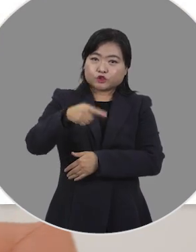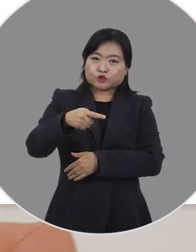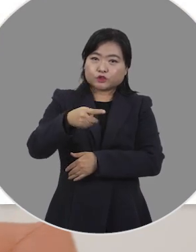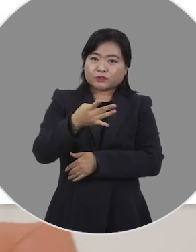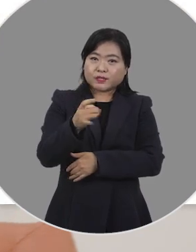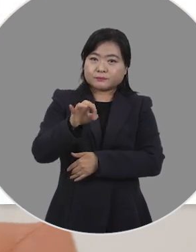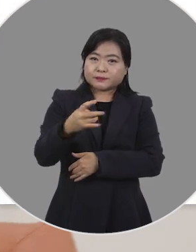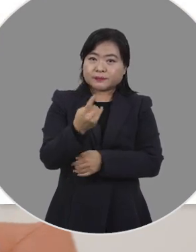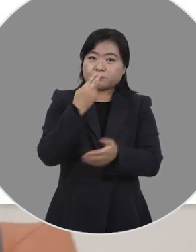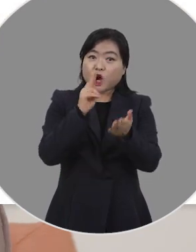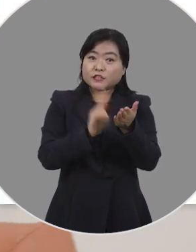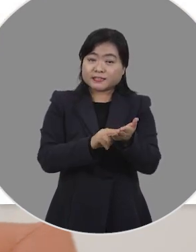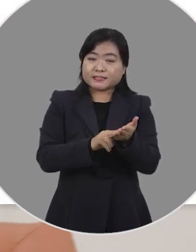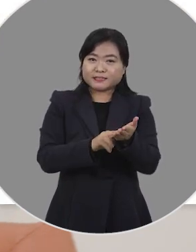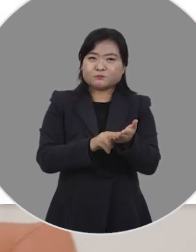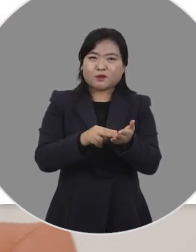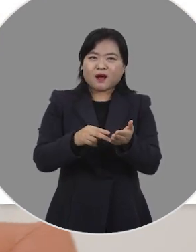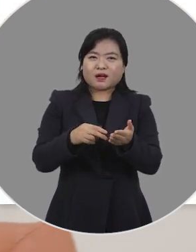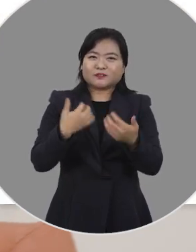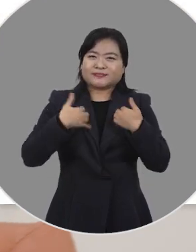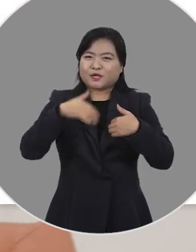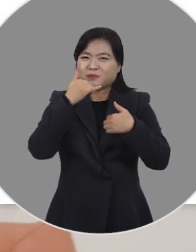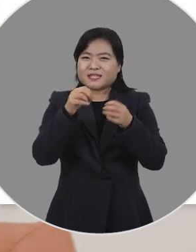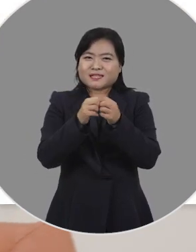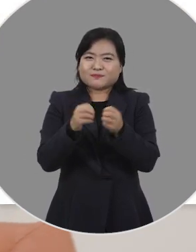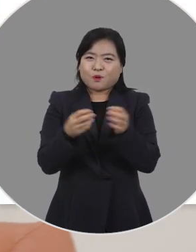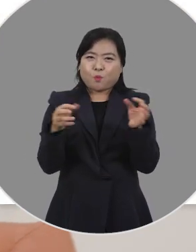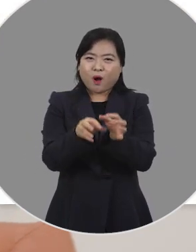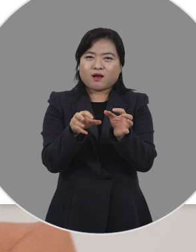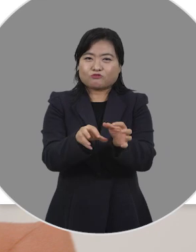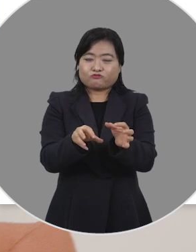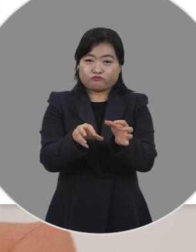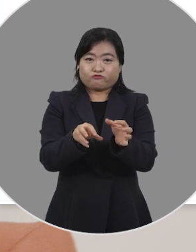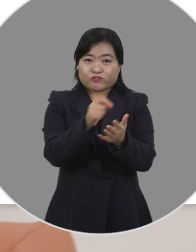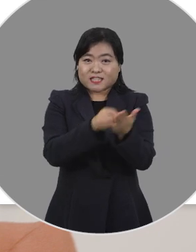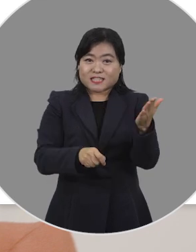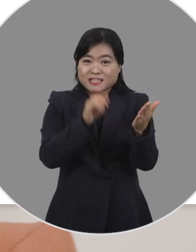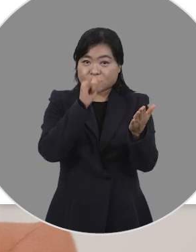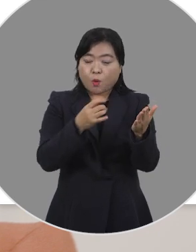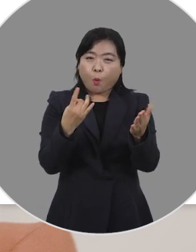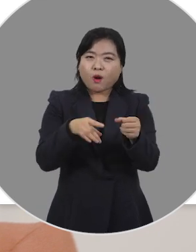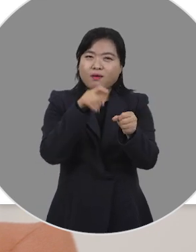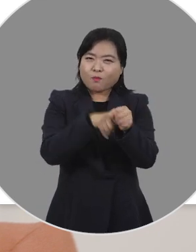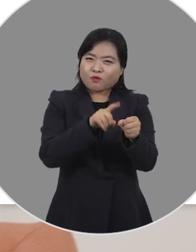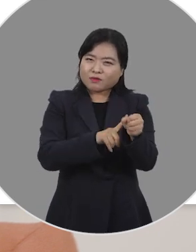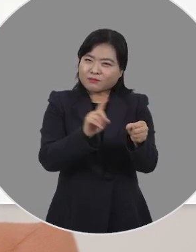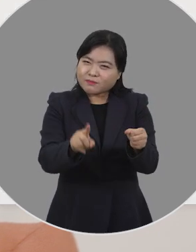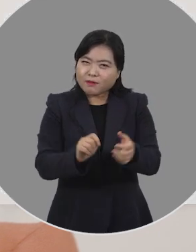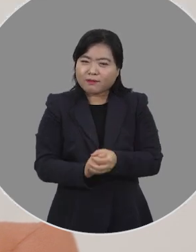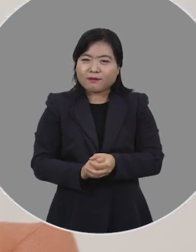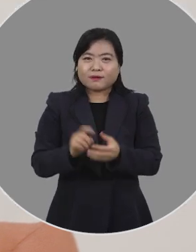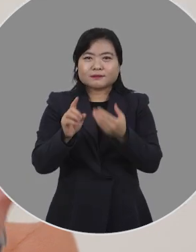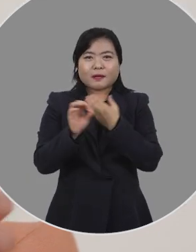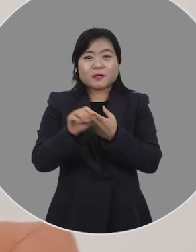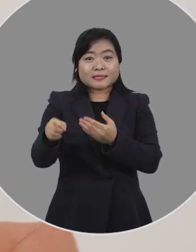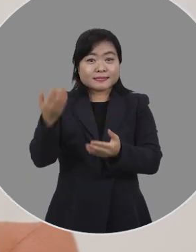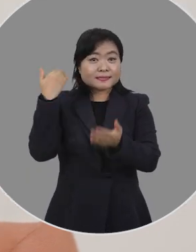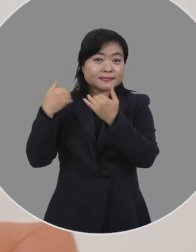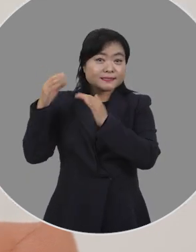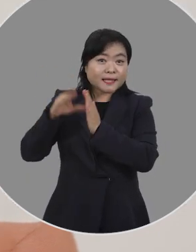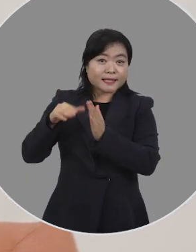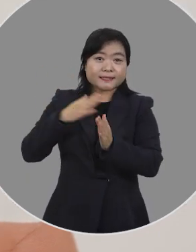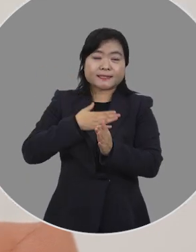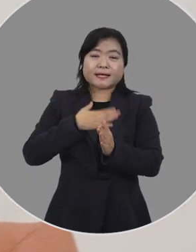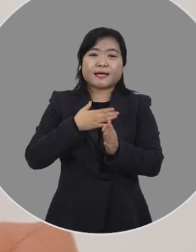위트 있는 글을 모아놓은 게 있는데요. 이제 그거는 원래 그 목적은 어떻게 하면은 그 시대에 그